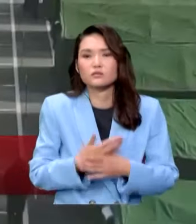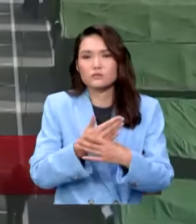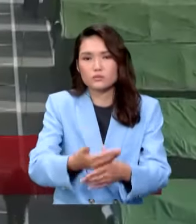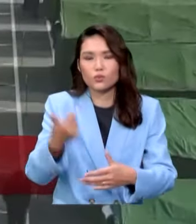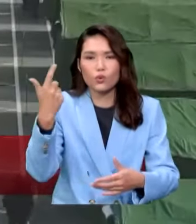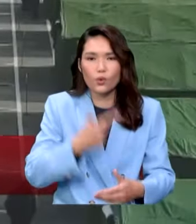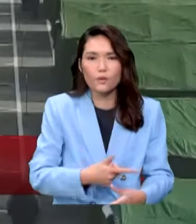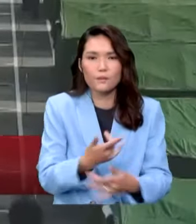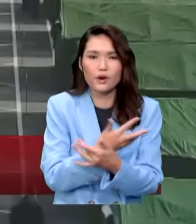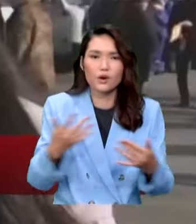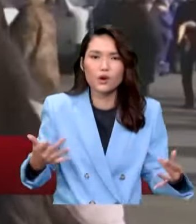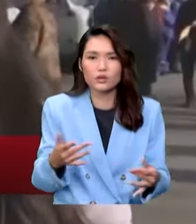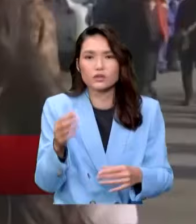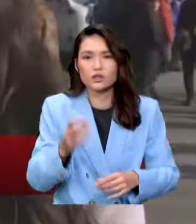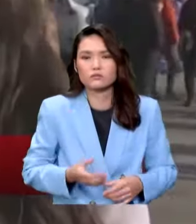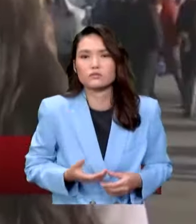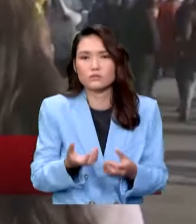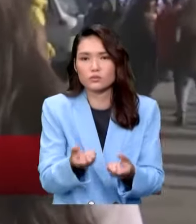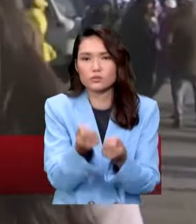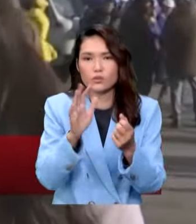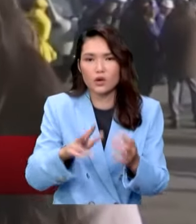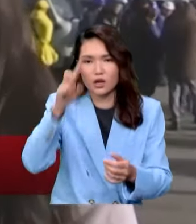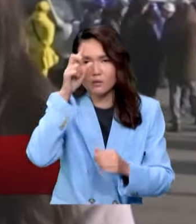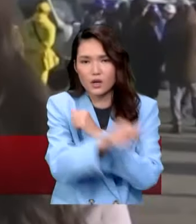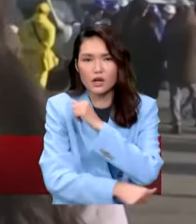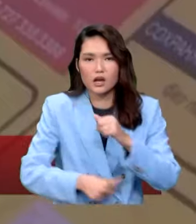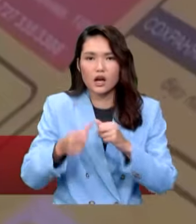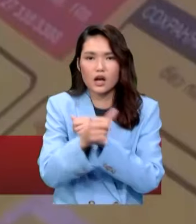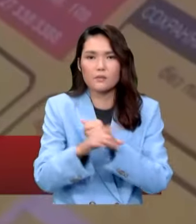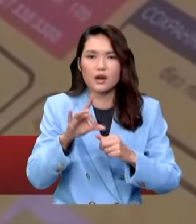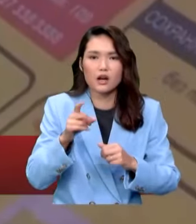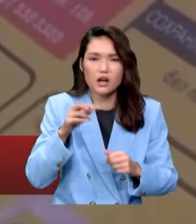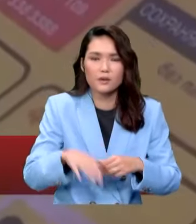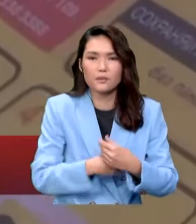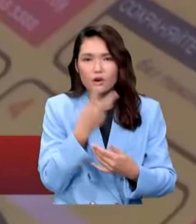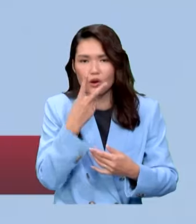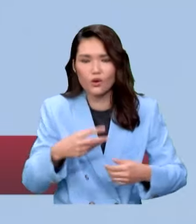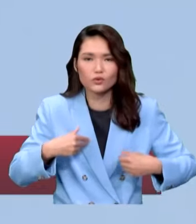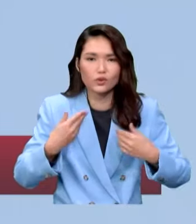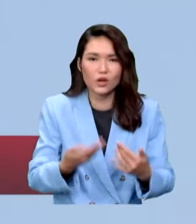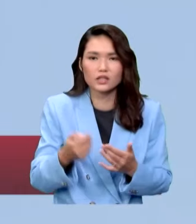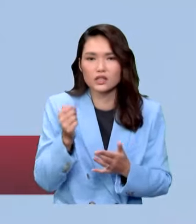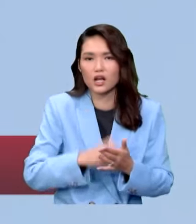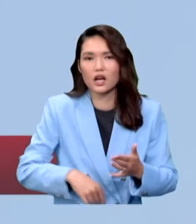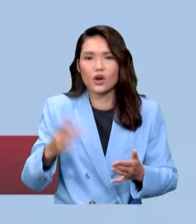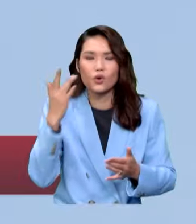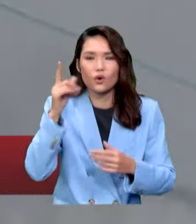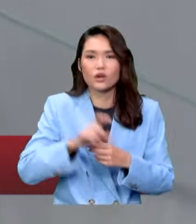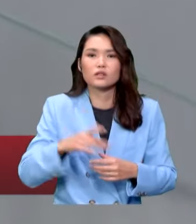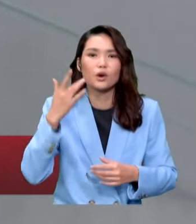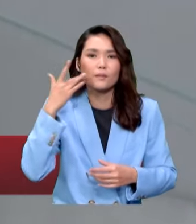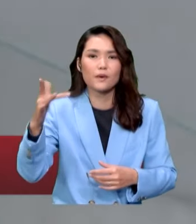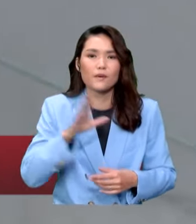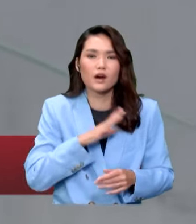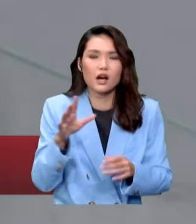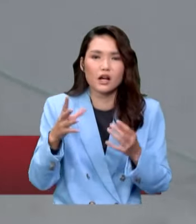пункттер мен басқа да қажетті қосалқы нысандар болады. Мемлекеттік материалдық резервті қалыптастыру тәсілдері қайта қаралып жатқан көрінеді. Вице-министр Кеген Тұрсыновтың айтуынша, техногендік